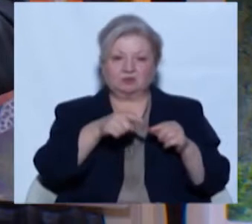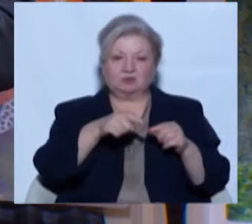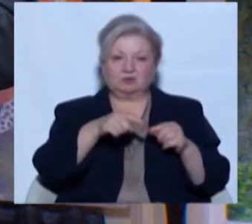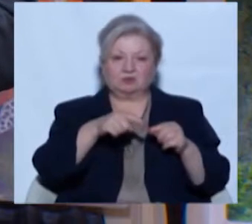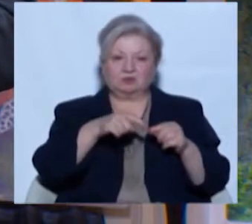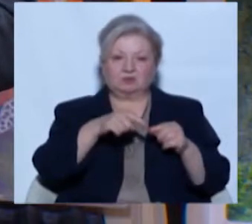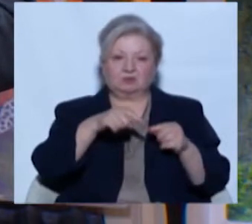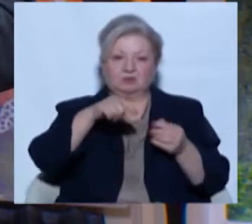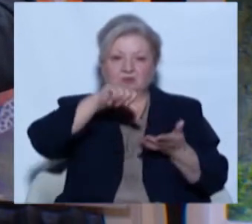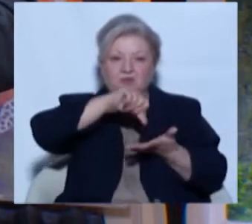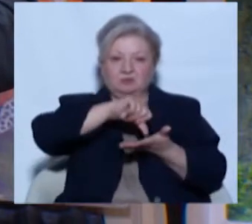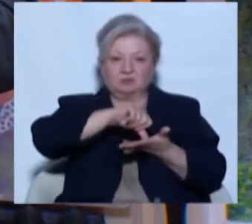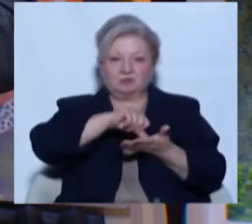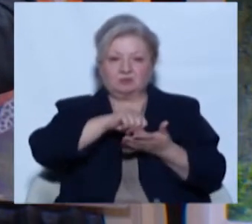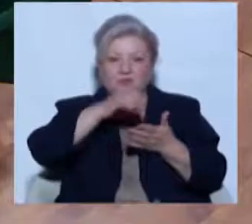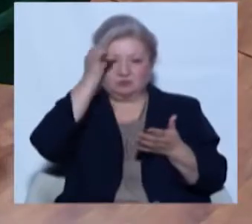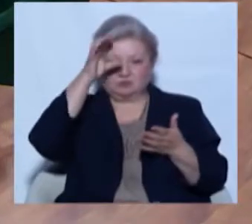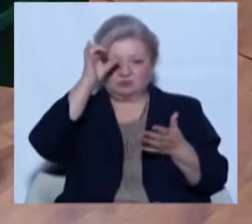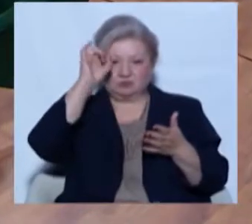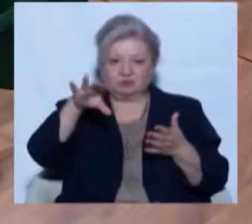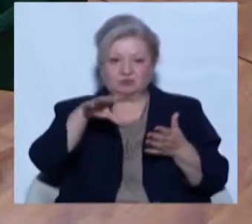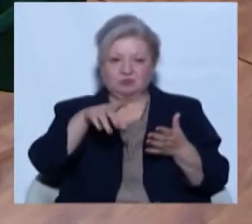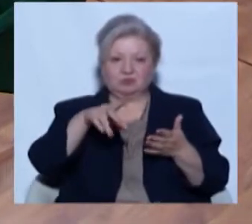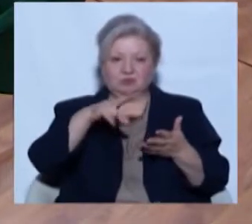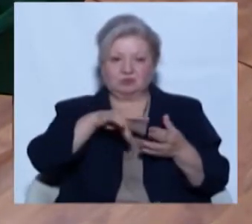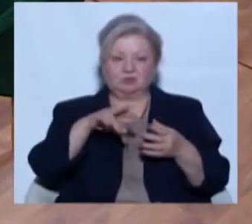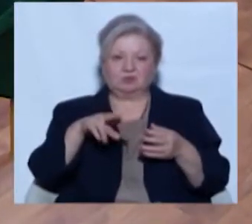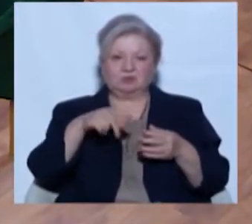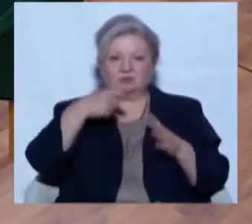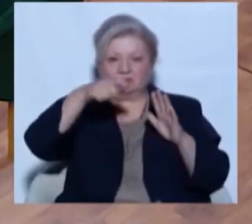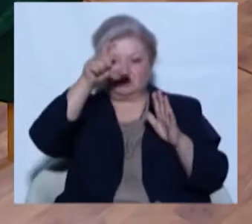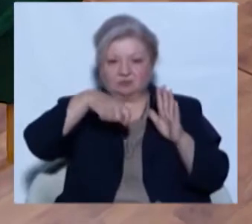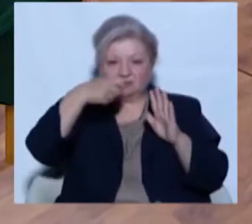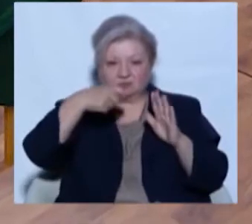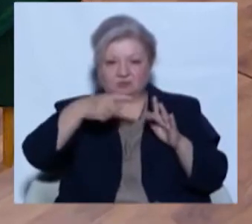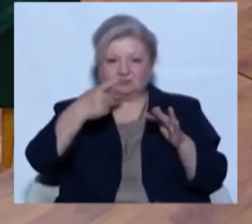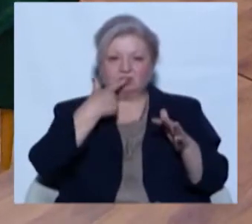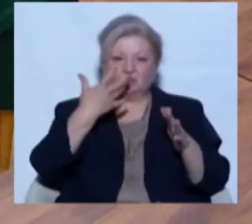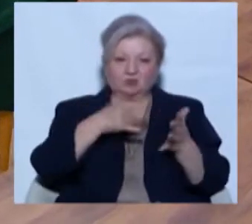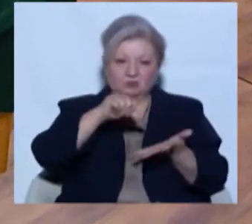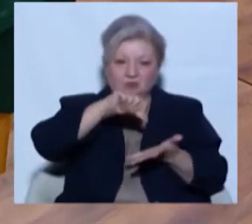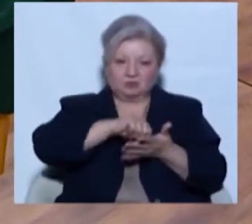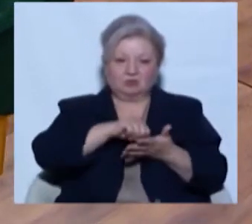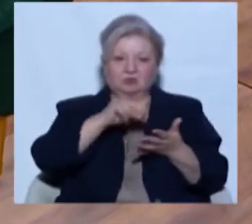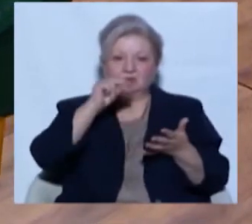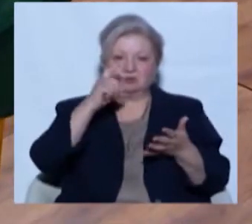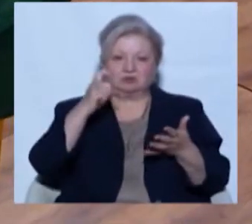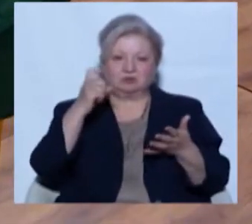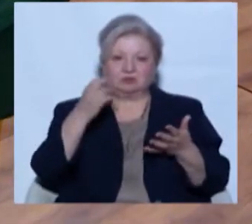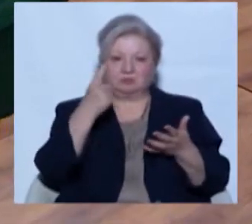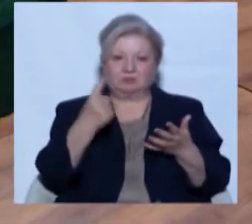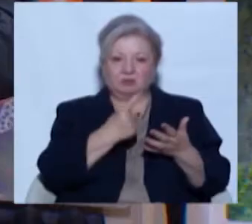ლიდერს ცნობილ დისიდენტს, დრამატურგს, პოლიტიკურ მოღვაწეს, ჩეხეთის